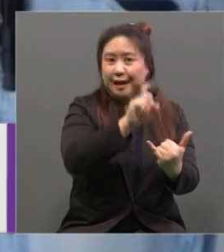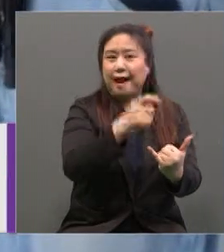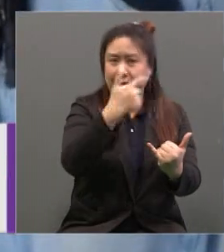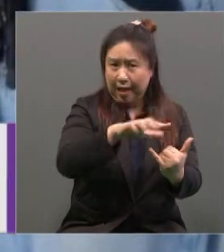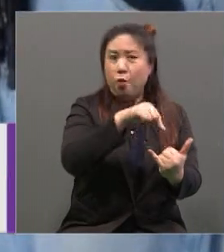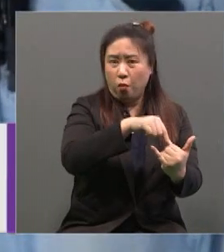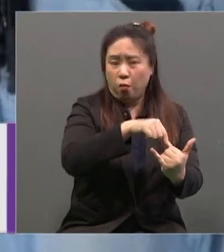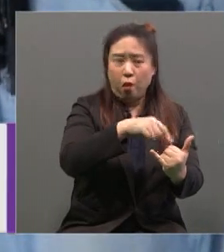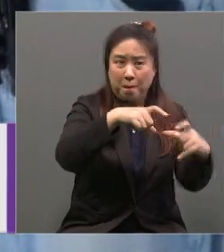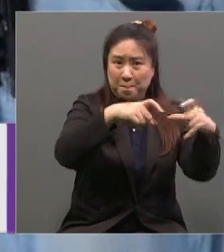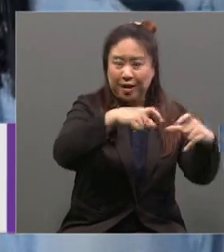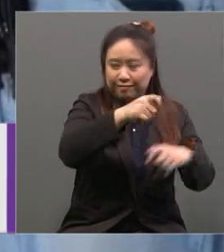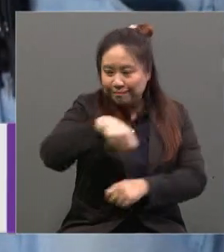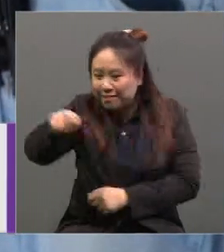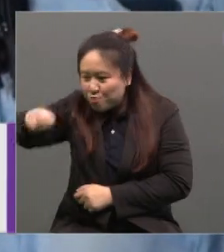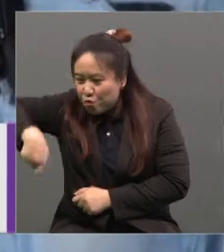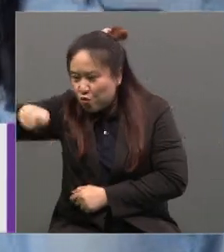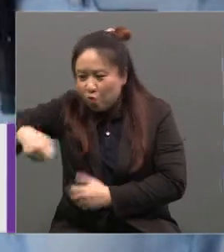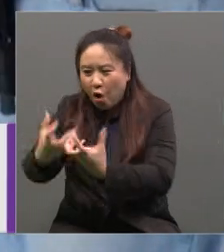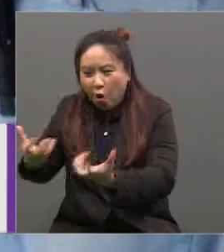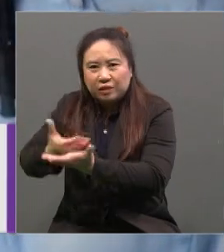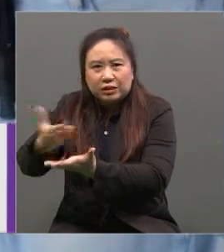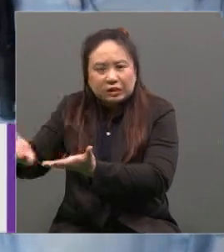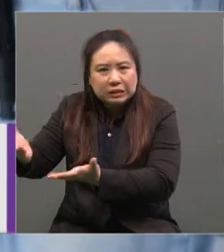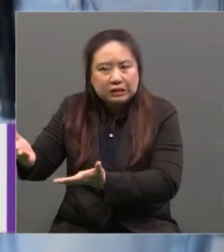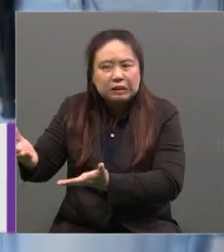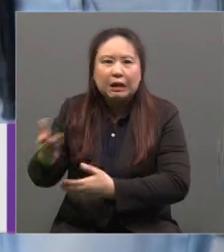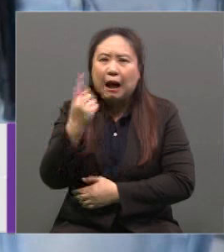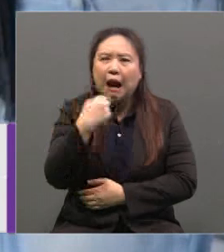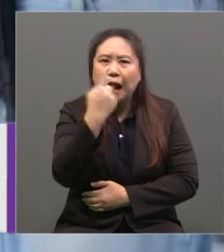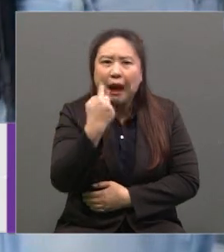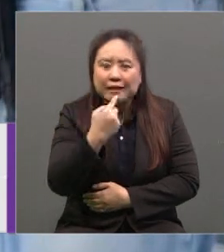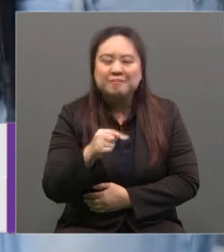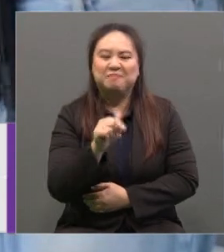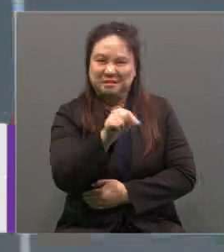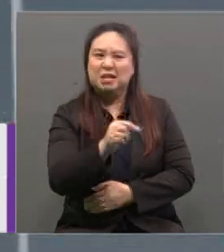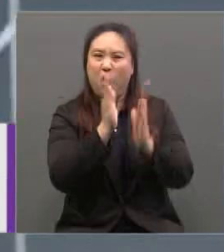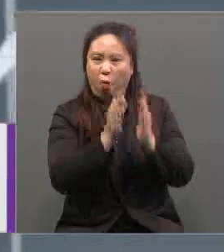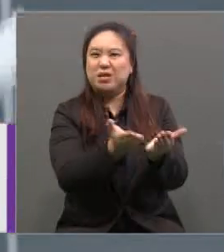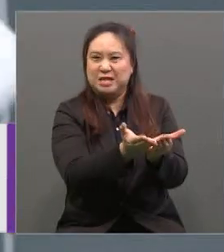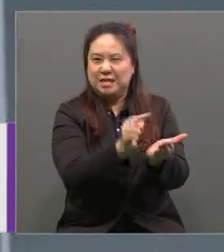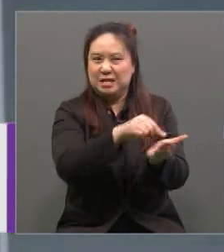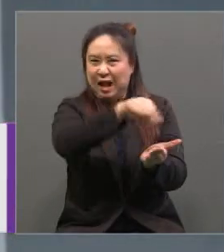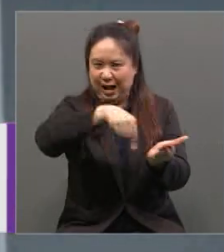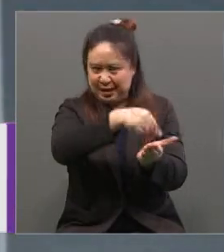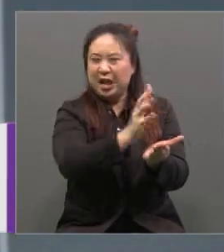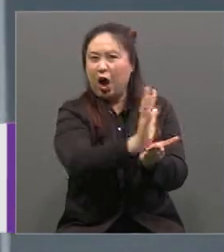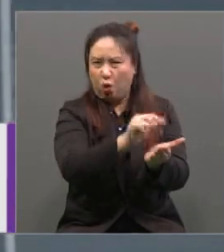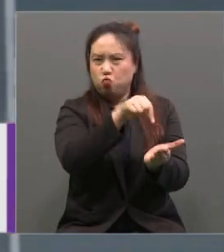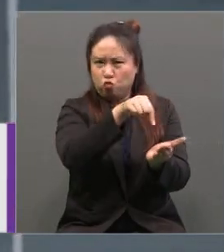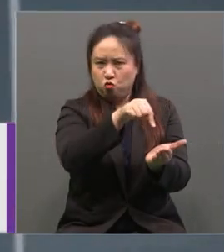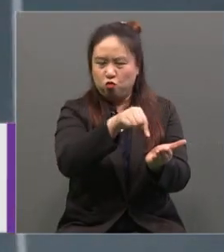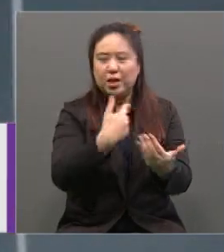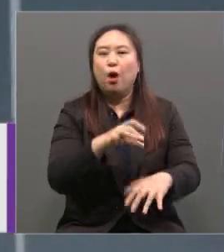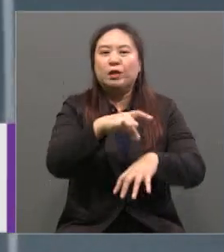ตกเรือเสียชีวิตไปแล้วโดยระบุว่าคนที่เอาไปใช้ก็ไม่ใช่ใครที่ไหนเป็นคนบนเรือนี่แหละฮะแล้วก็เป็นคนสนิทของคุณ